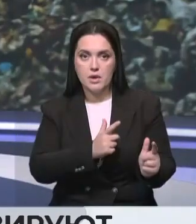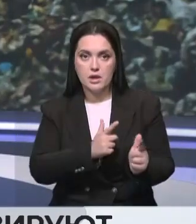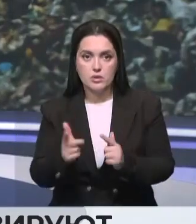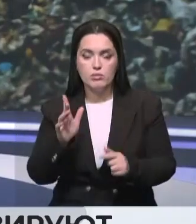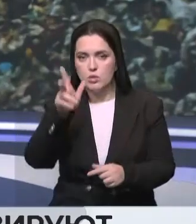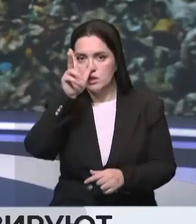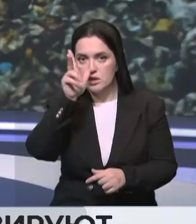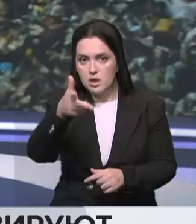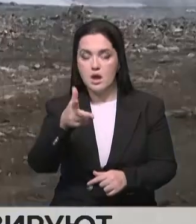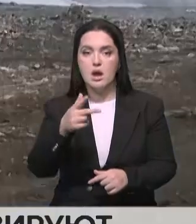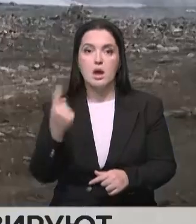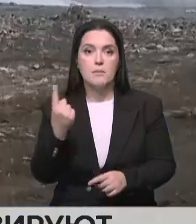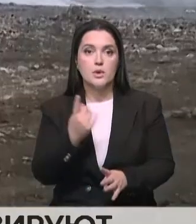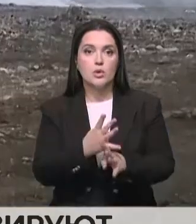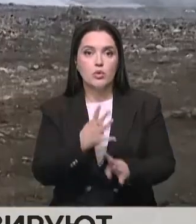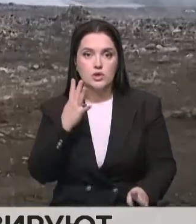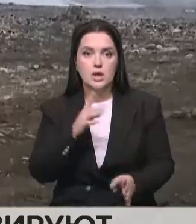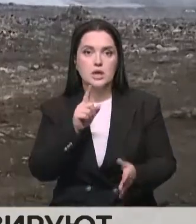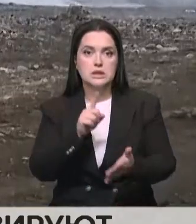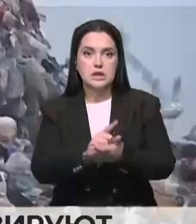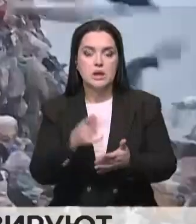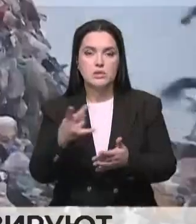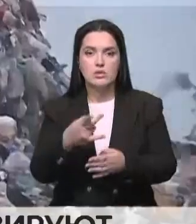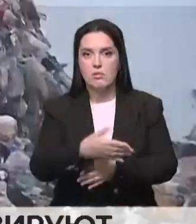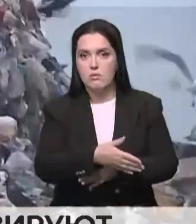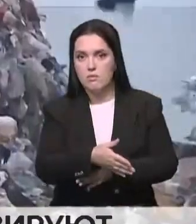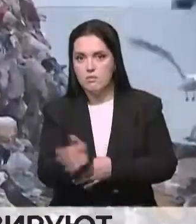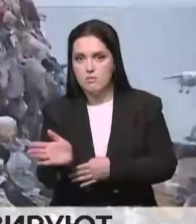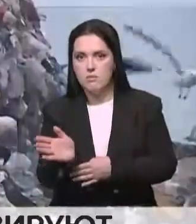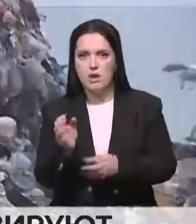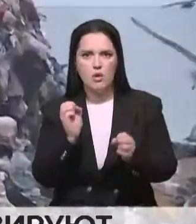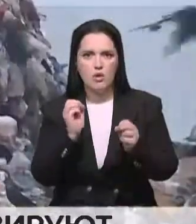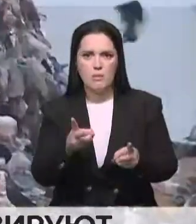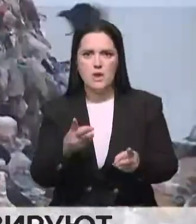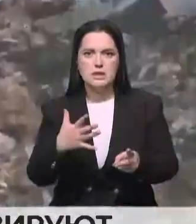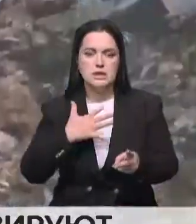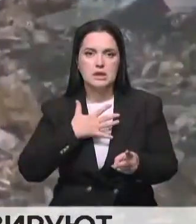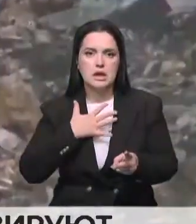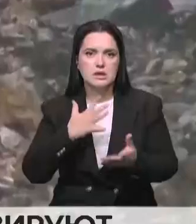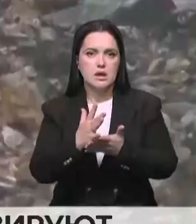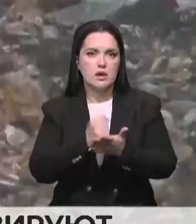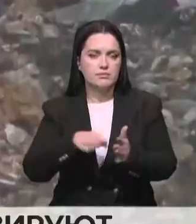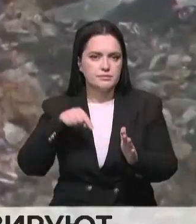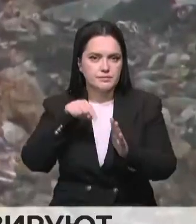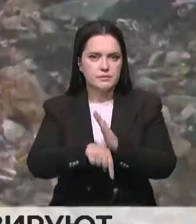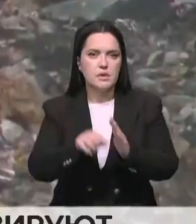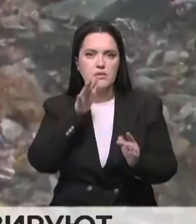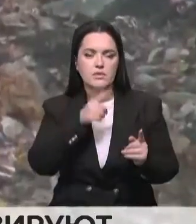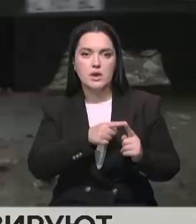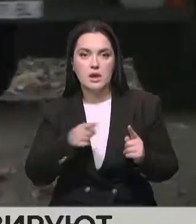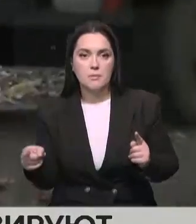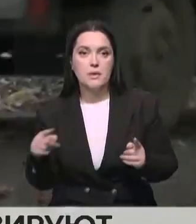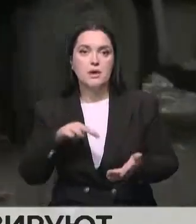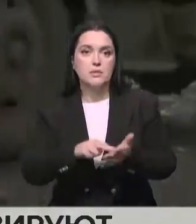на 3 года. В первую очередь специалисты должны сделать отвод опасного газа, накопившегося там за десятки лет. Кроме